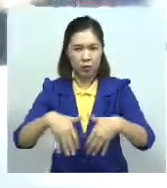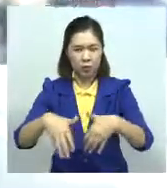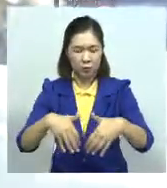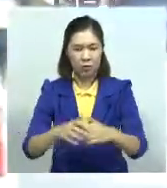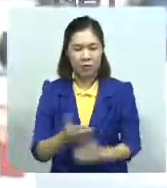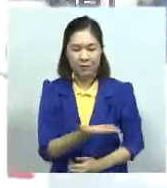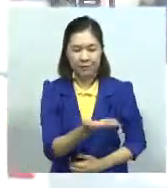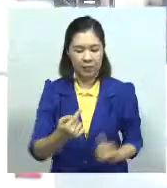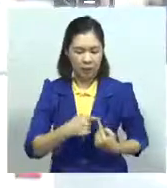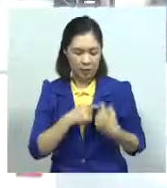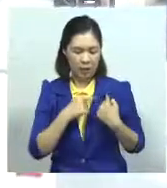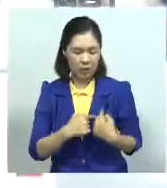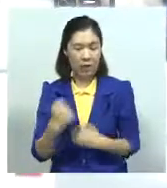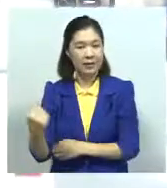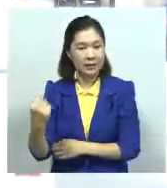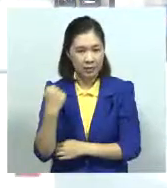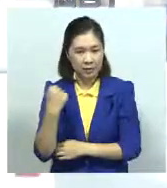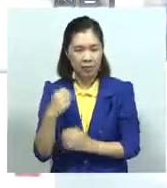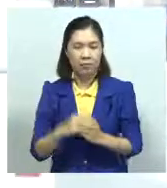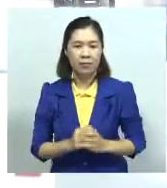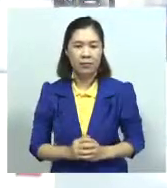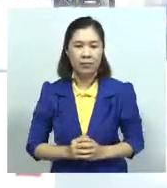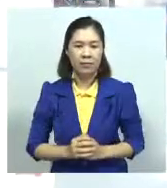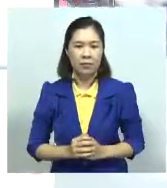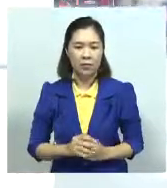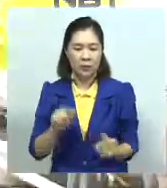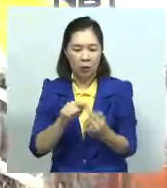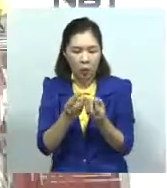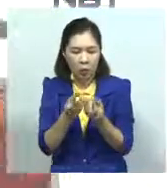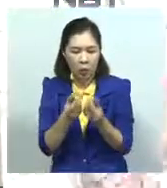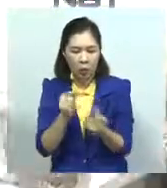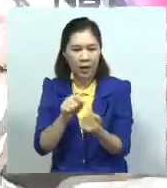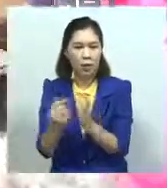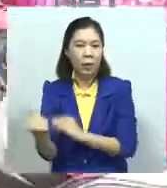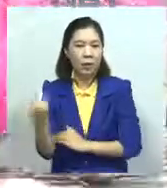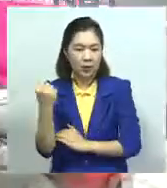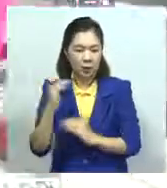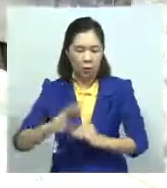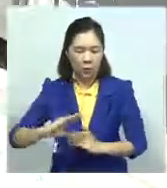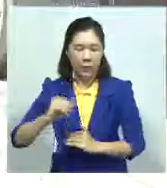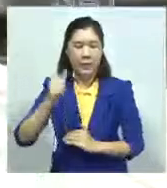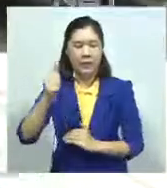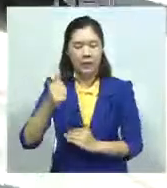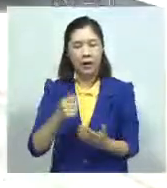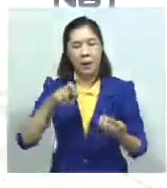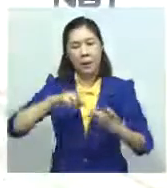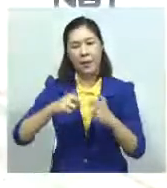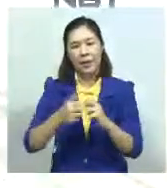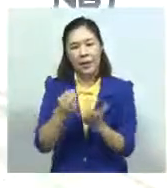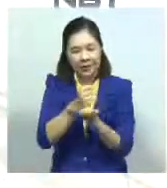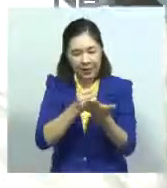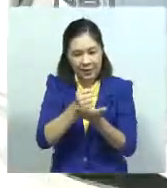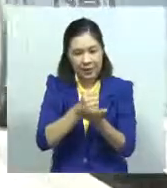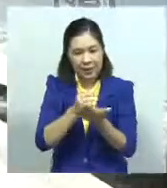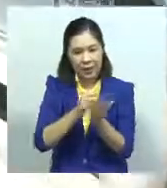สร้างความไว้เนื้อเชื่อใจซึ่งกันและกันยืนยันว่าสถิติด้านความมั่นคงนั้นดีขึ้นส่วนปัญหายาเสพติดในพื้นที่จัง